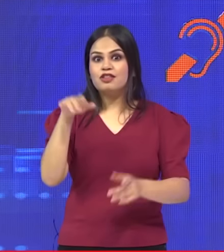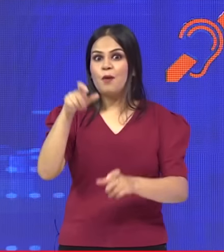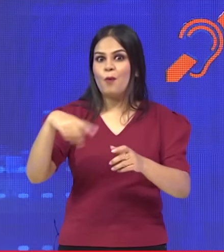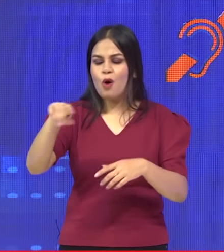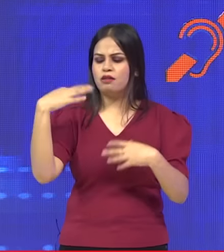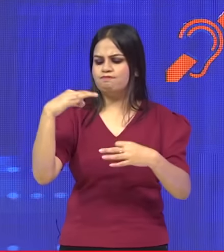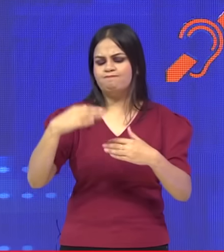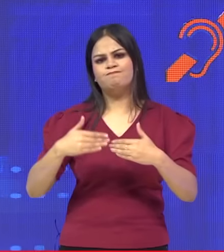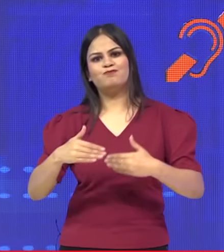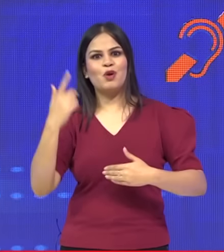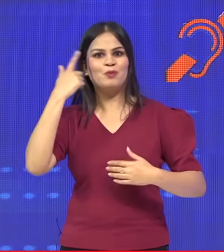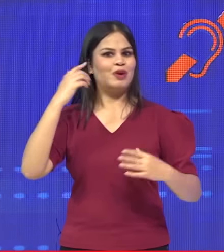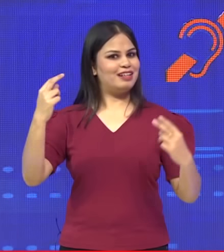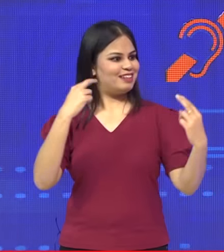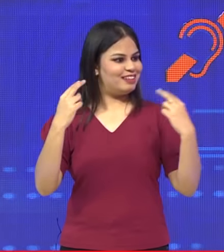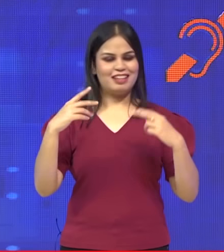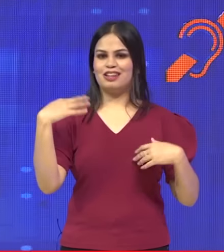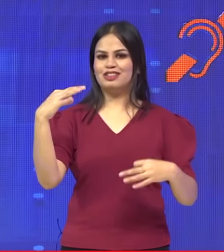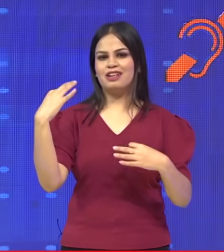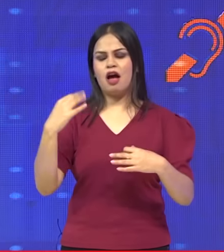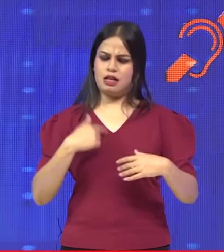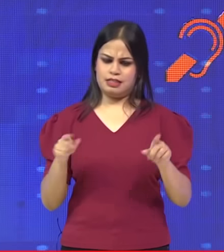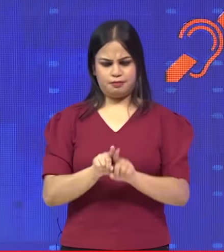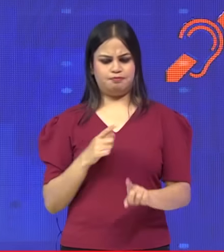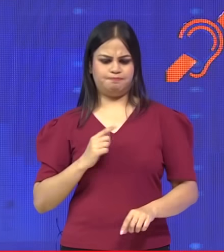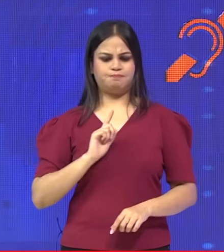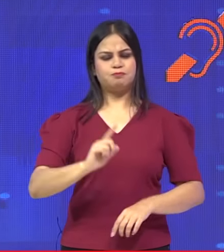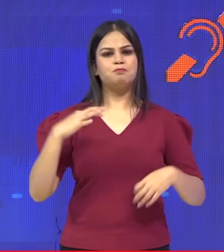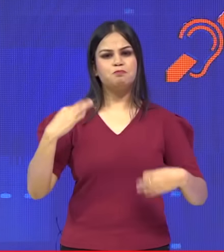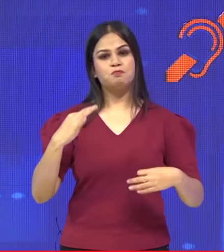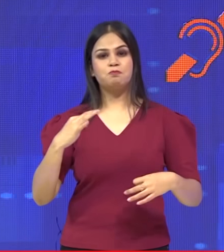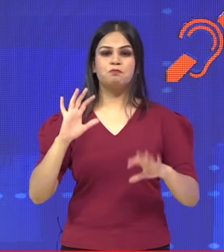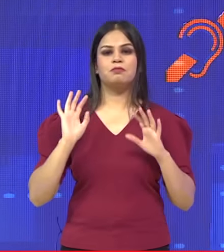परफॉर्मिंग पर डांस हम भी डांस करते हैं